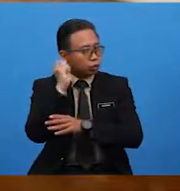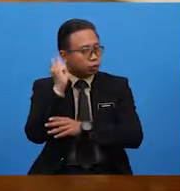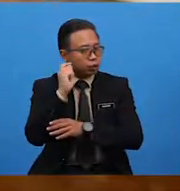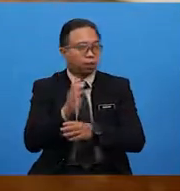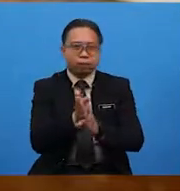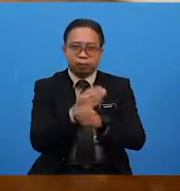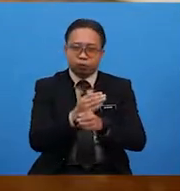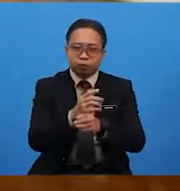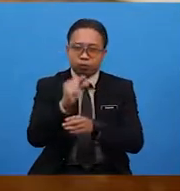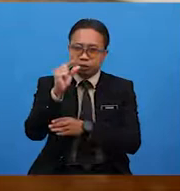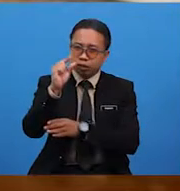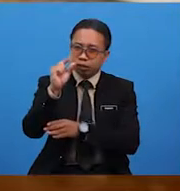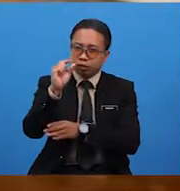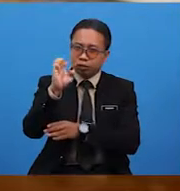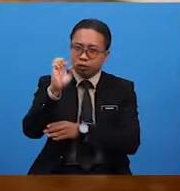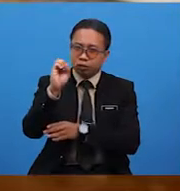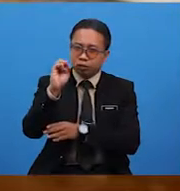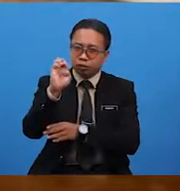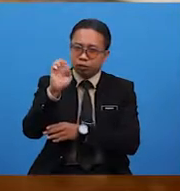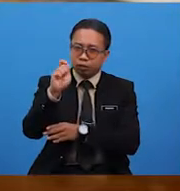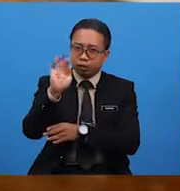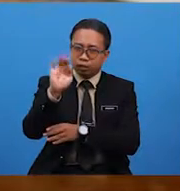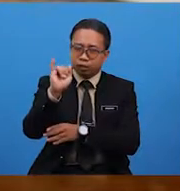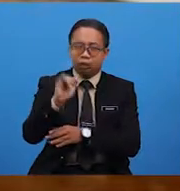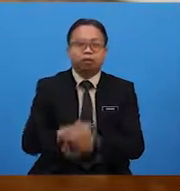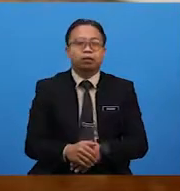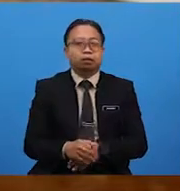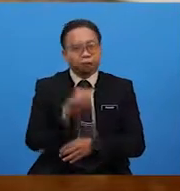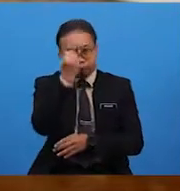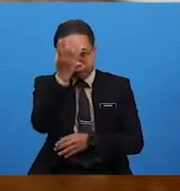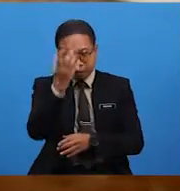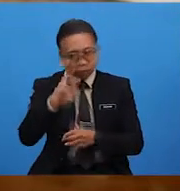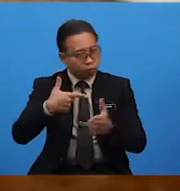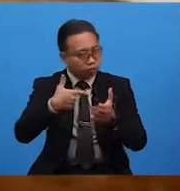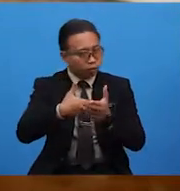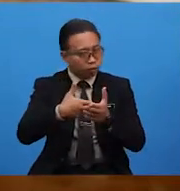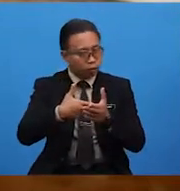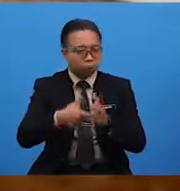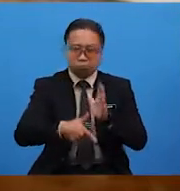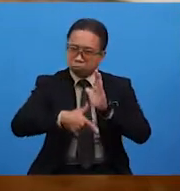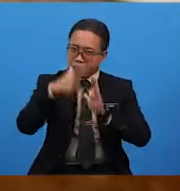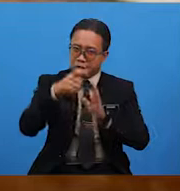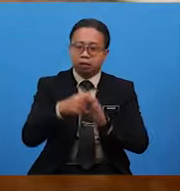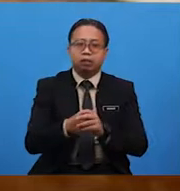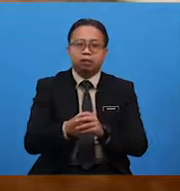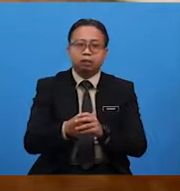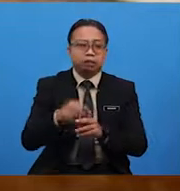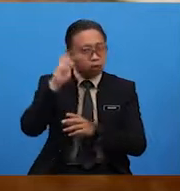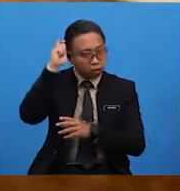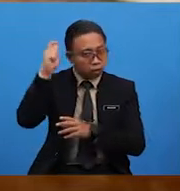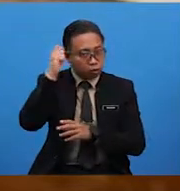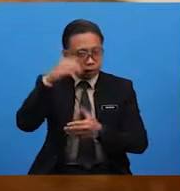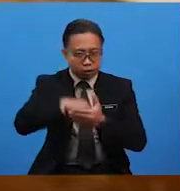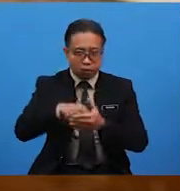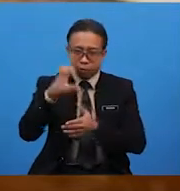telah diterangkan nyaman dalam bentuk cementing dewan sekarang Izinkan saya untuk Terangkan dengan lebih lanjut hilang kyuri dalam cacatan